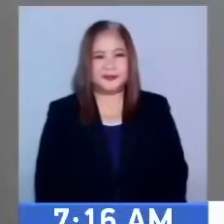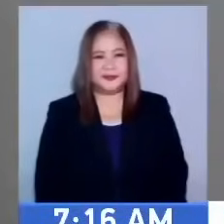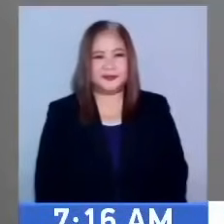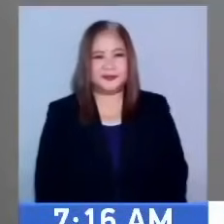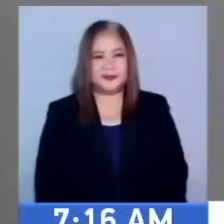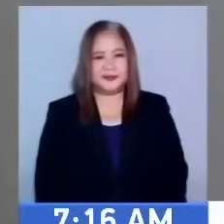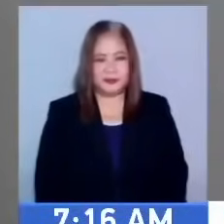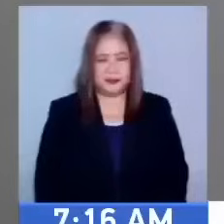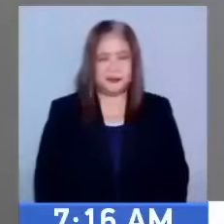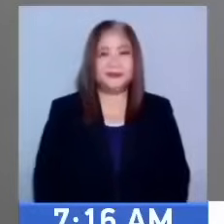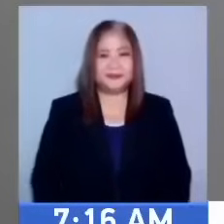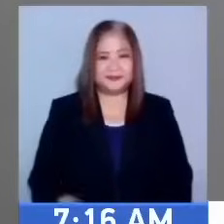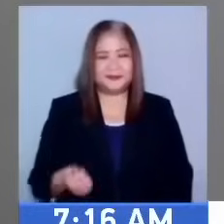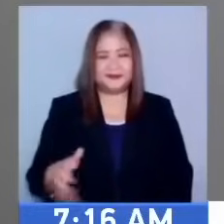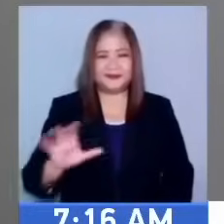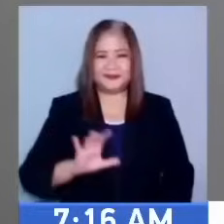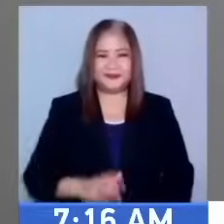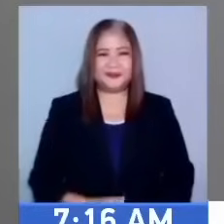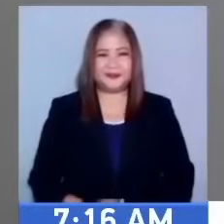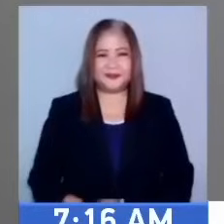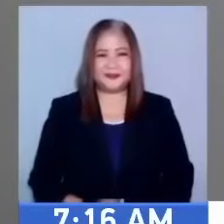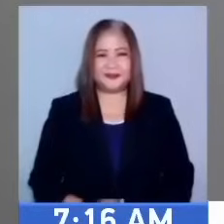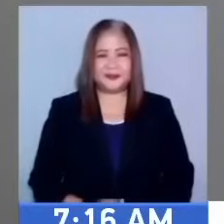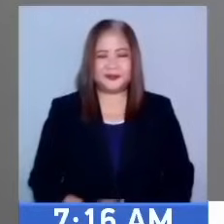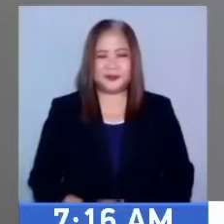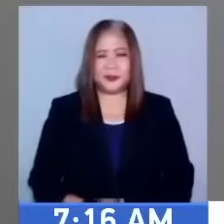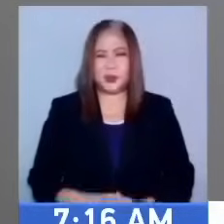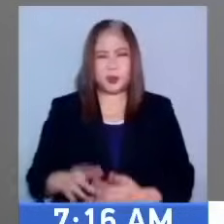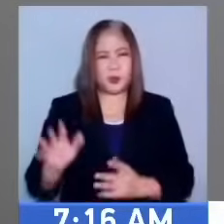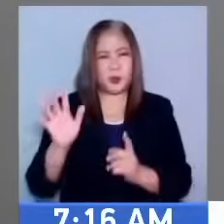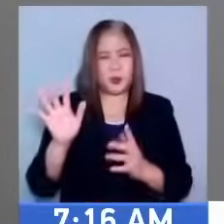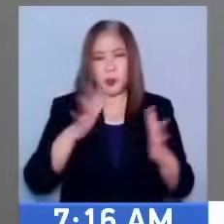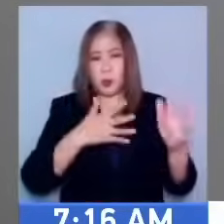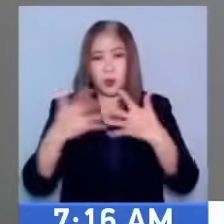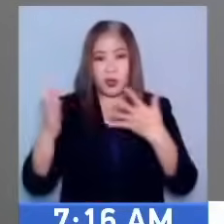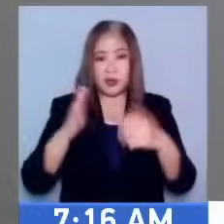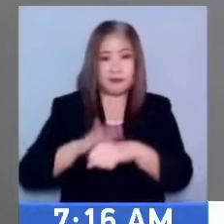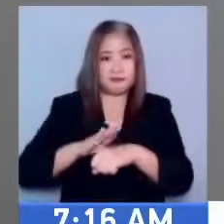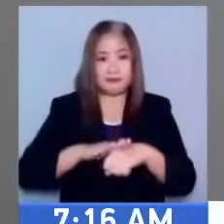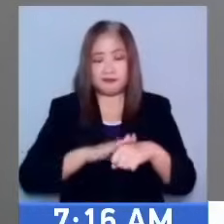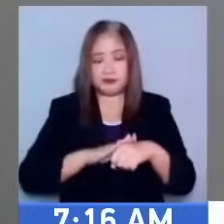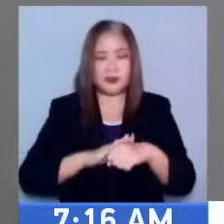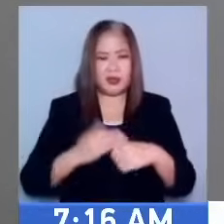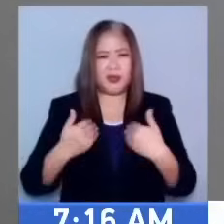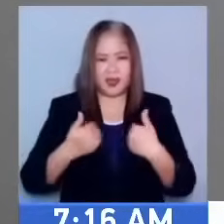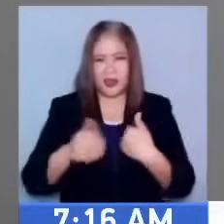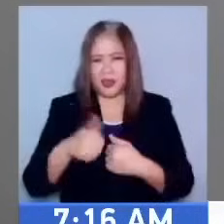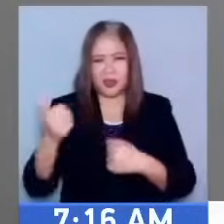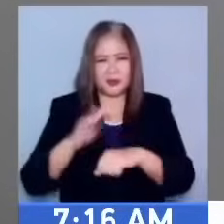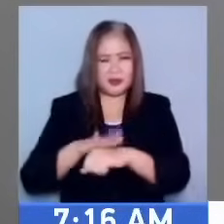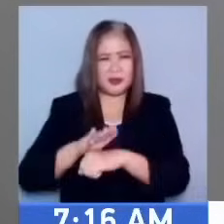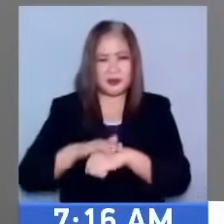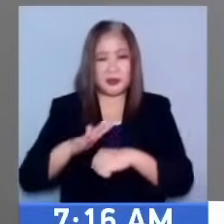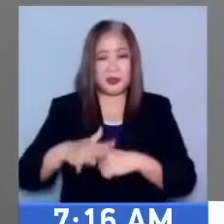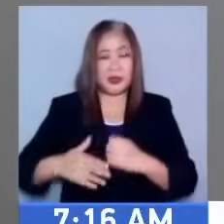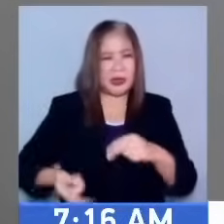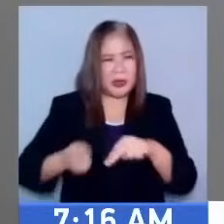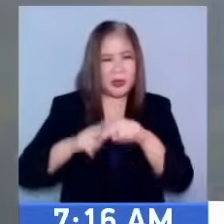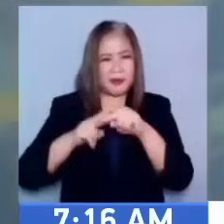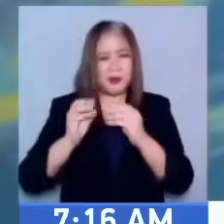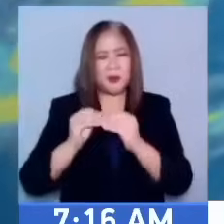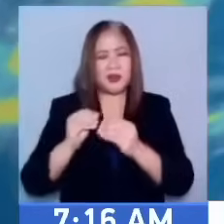Magandang umaga mga kapuso. Bukod sa mga wind signal, may iba pang babala ang itanaas sa ilang bahagi ng bansa dahilan sa super bagyong